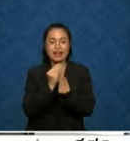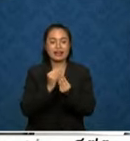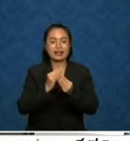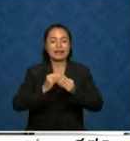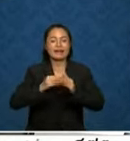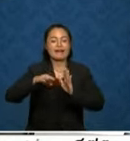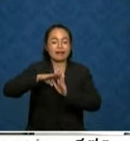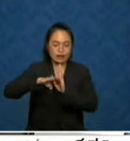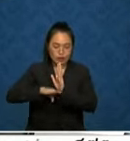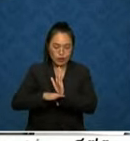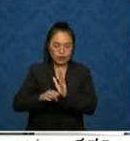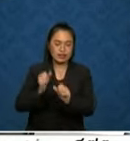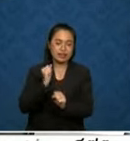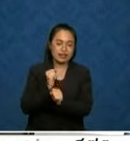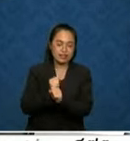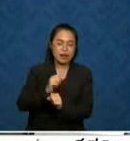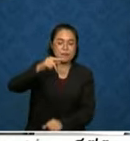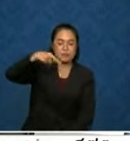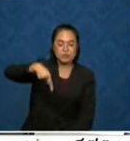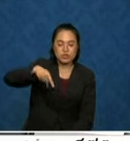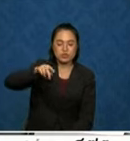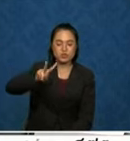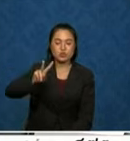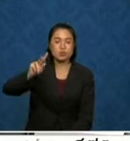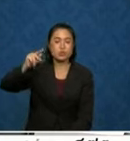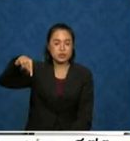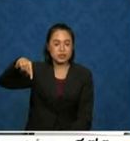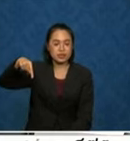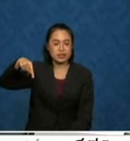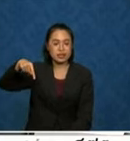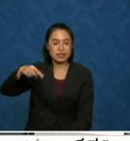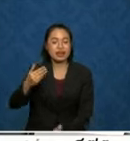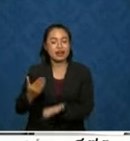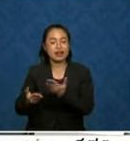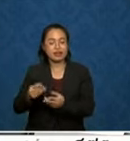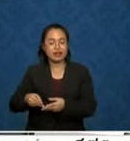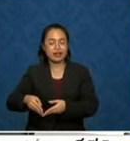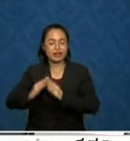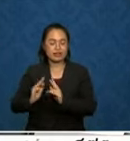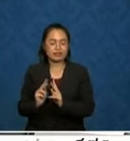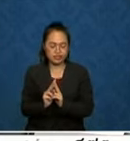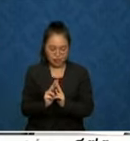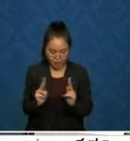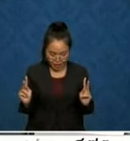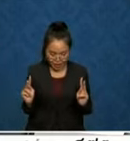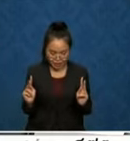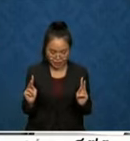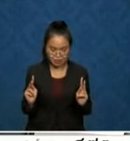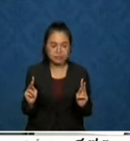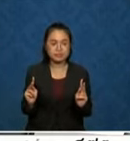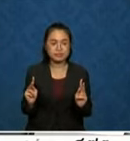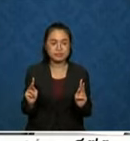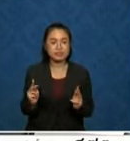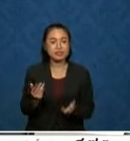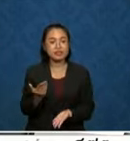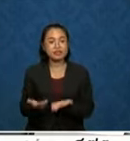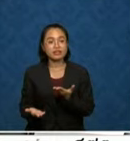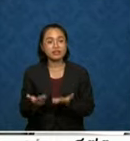ของการทำ P2P ในชั้นการศึกษาไม่ว่าเราจะตั้งกรรมธิการหรือเรา